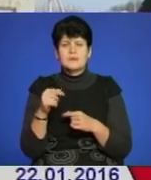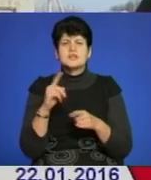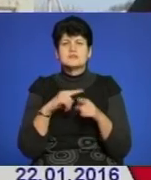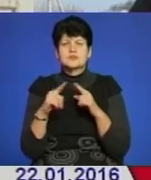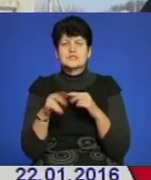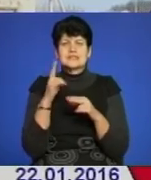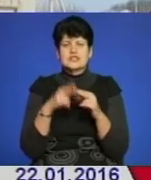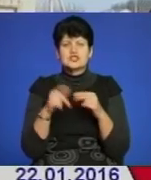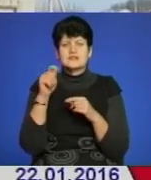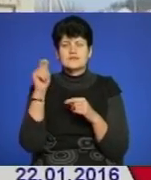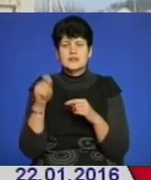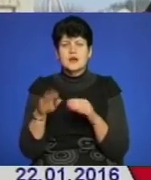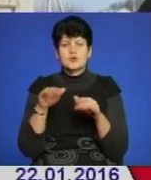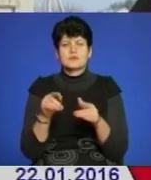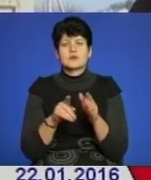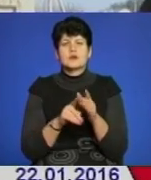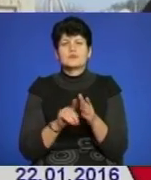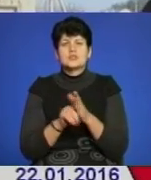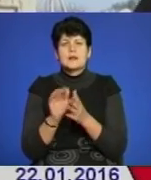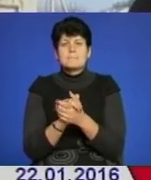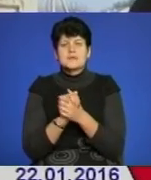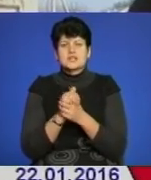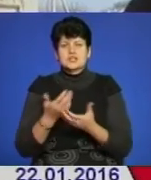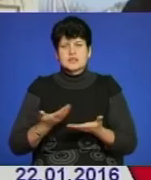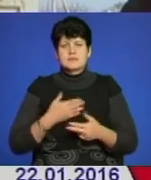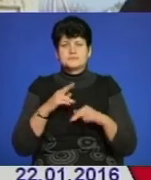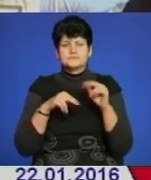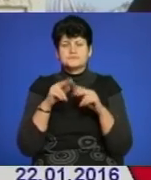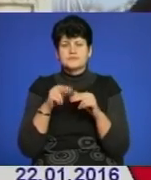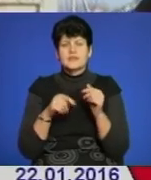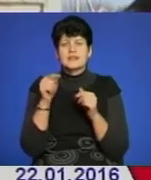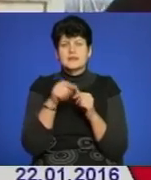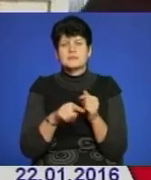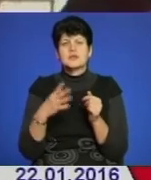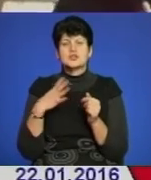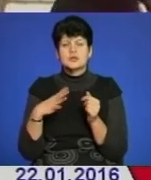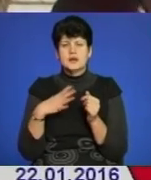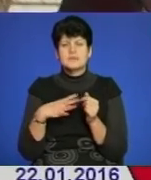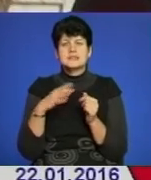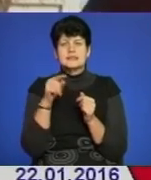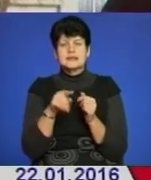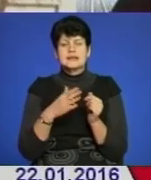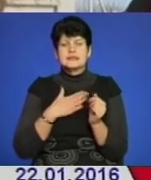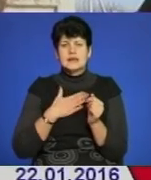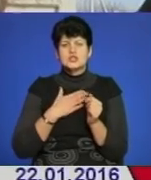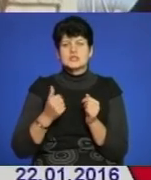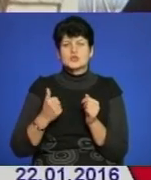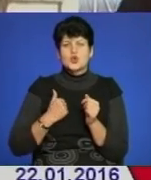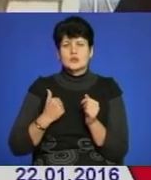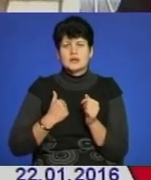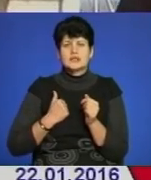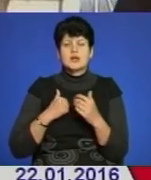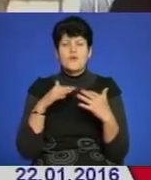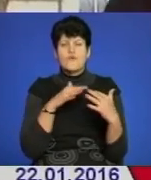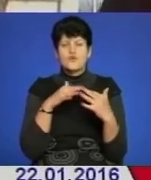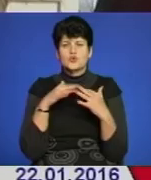а потім почалося мирне життя. Що ми її розбудовували. На то ми і чекаємо. Зато наш якраз зараз солдати